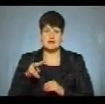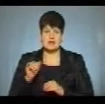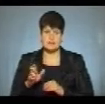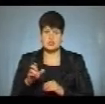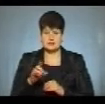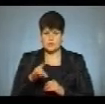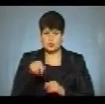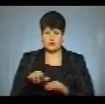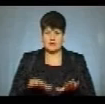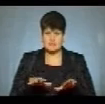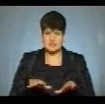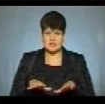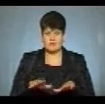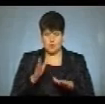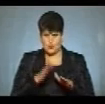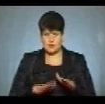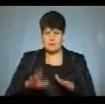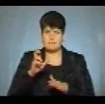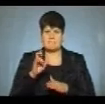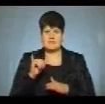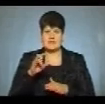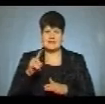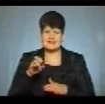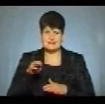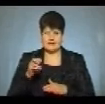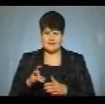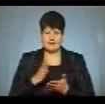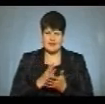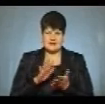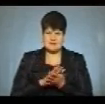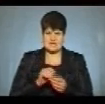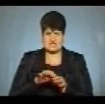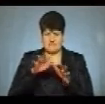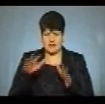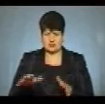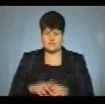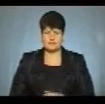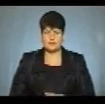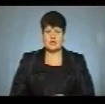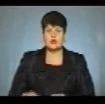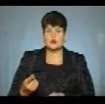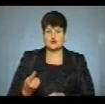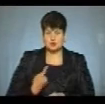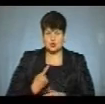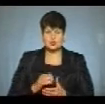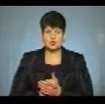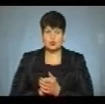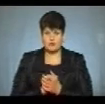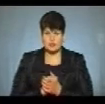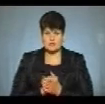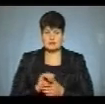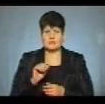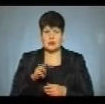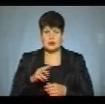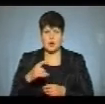на території місцевого урочища Бізятини розташоване сміттєзвалище. Сторож товариства «Екоінвест» Михайло Хом'як працює